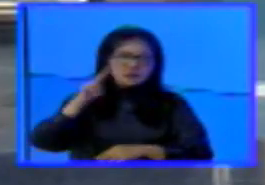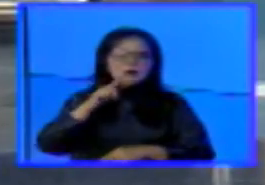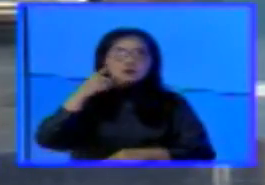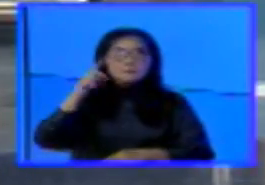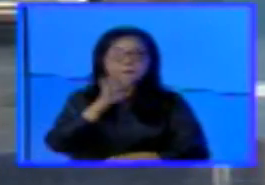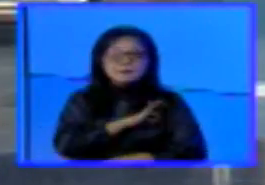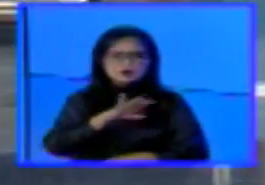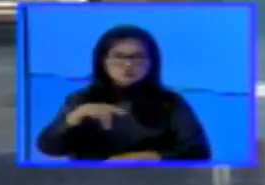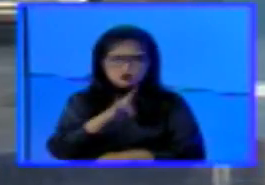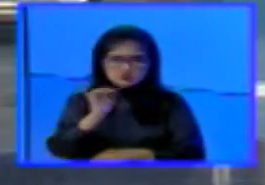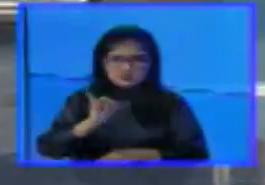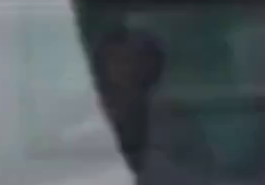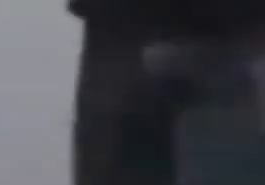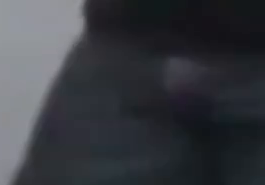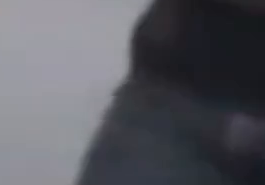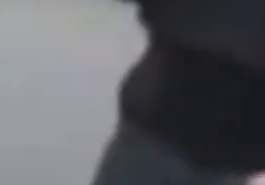palsu.